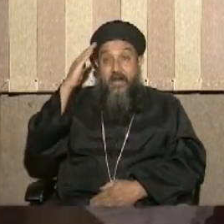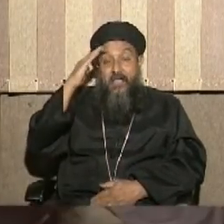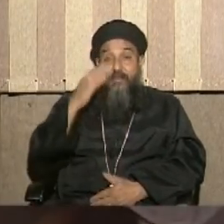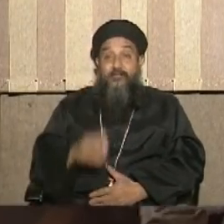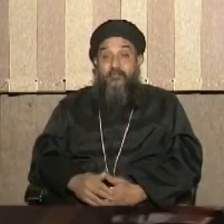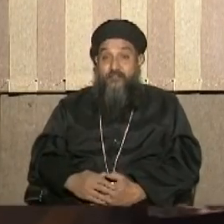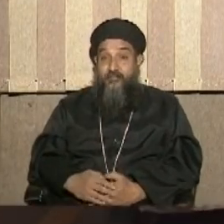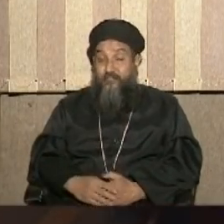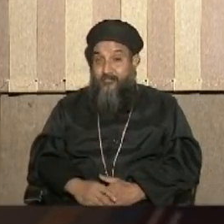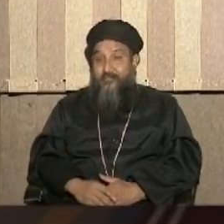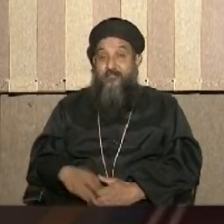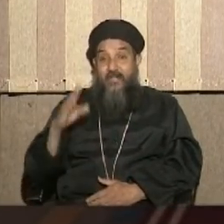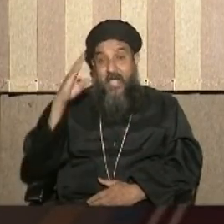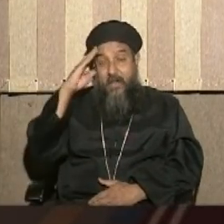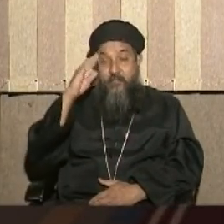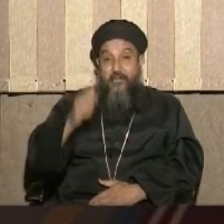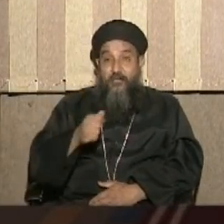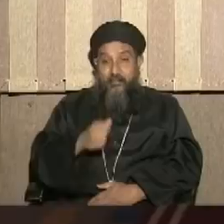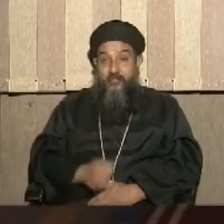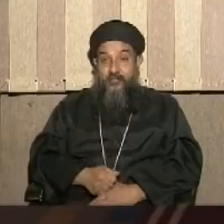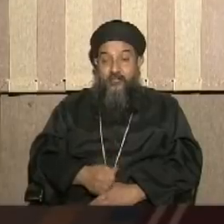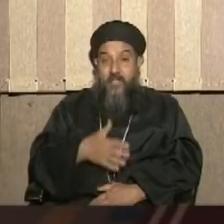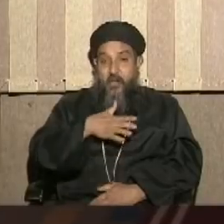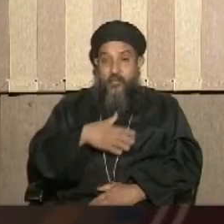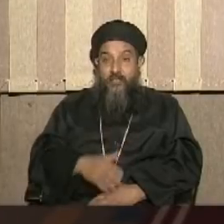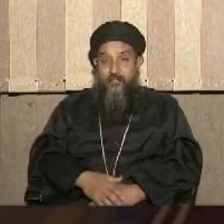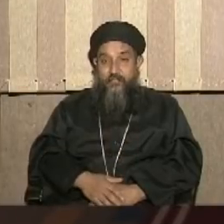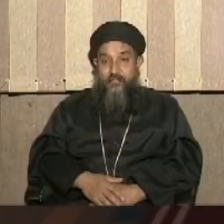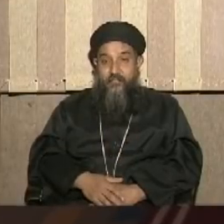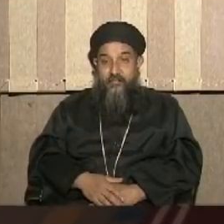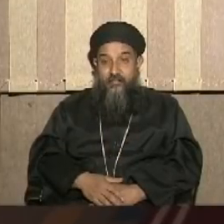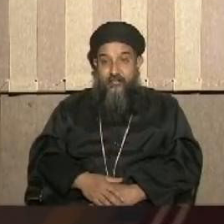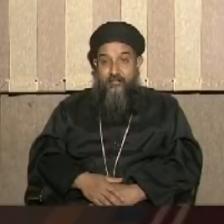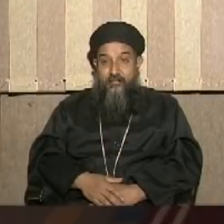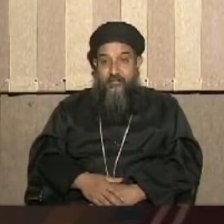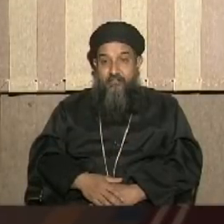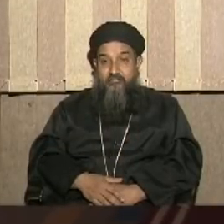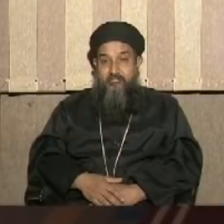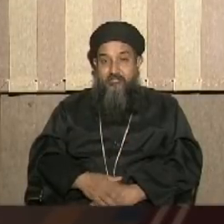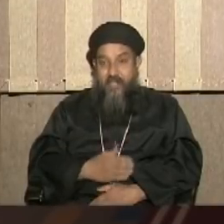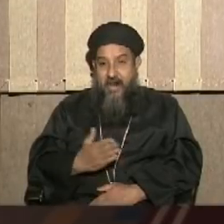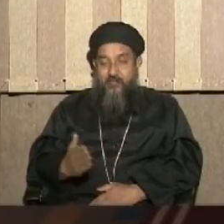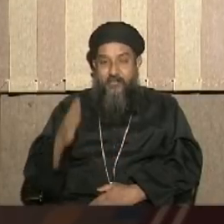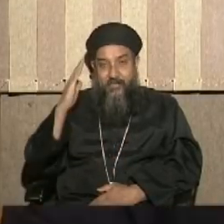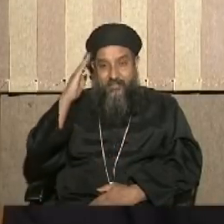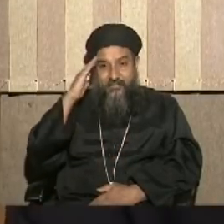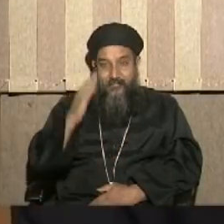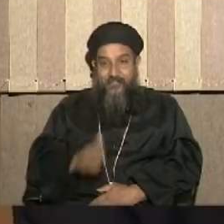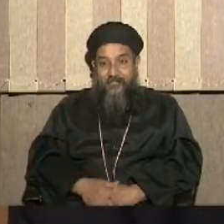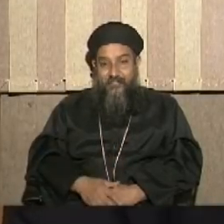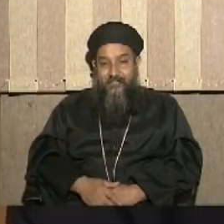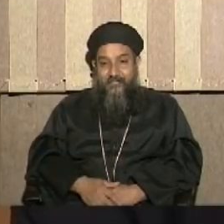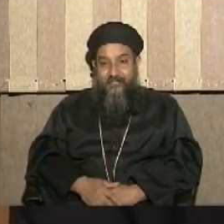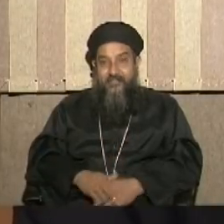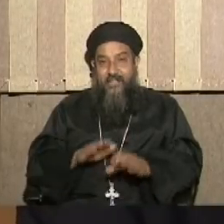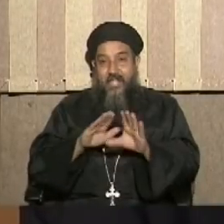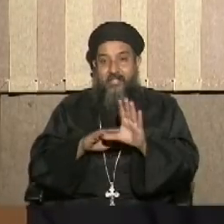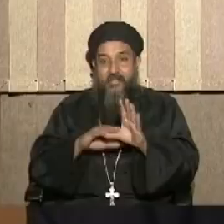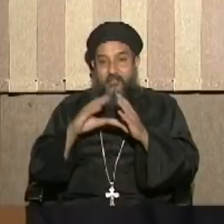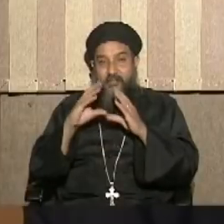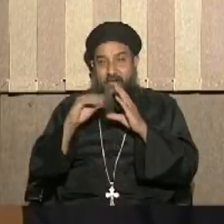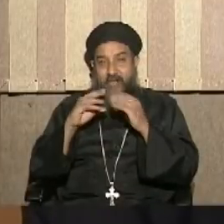منورين القصر. أهلا، اتفضلوا. أنا آسف جدا يا أبائي، معرفتش إنكم نورتوا القصر غير دلوقتي. إحنا كنا قاعدين مع